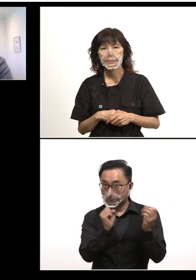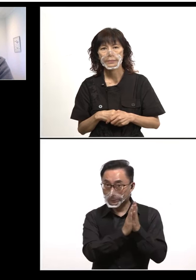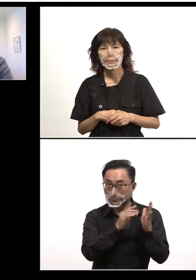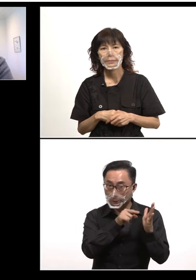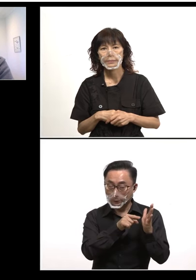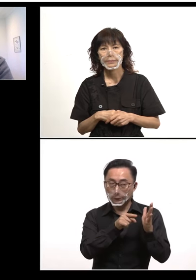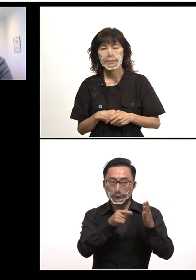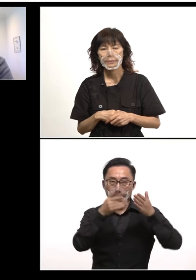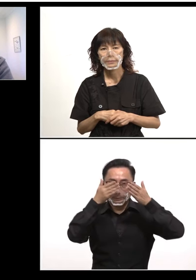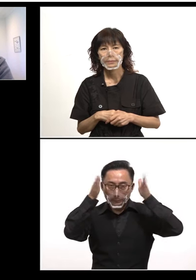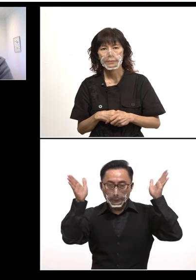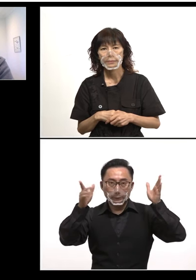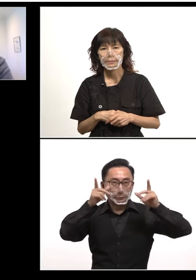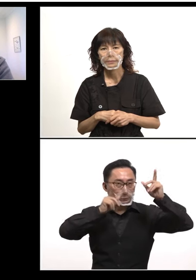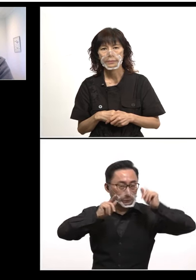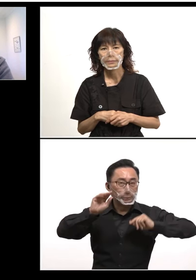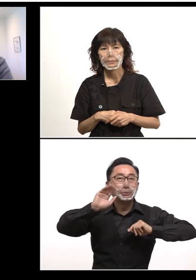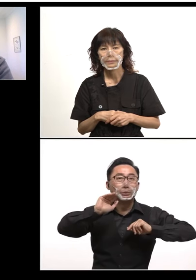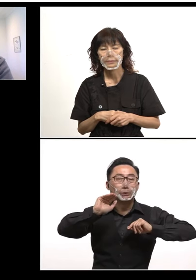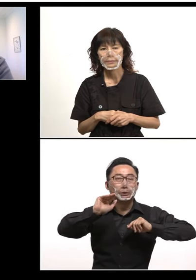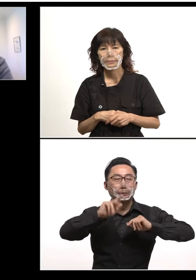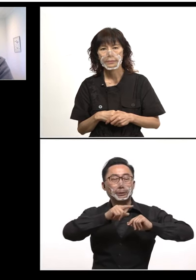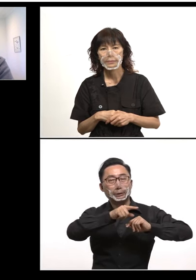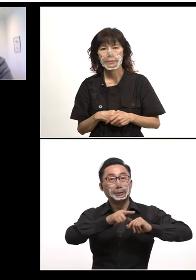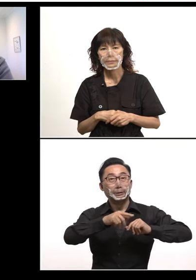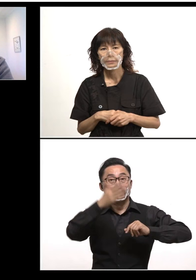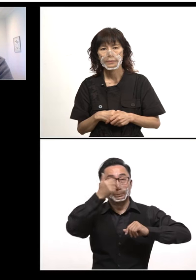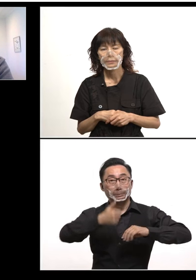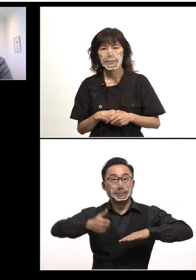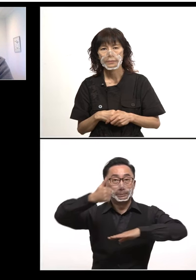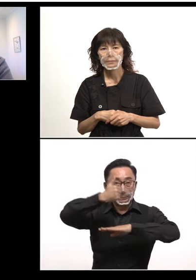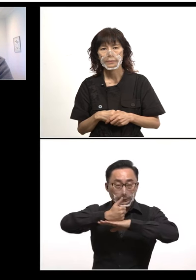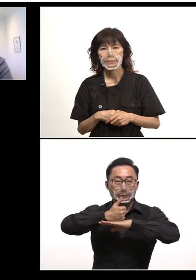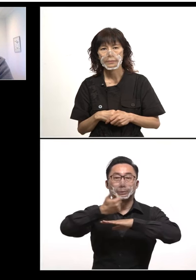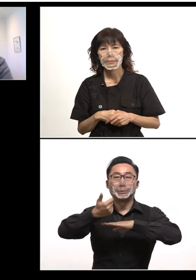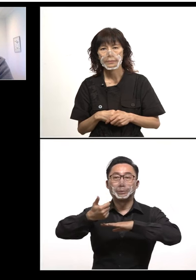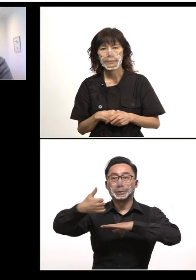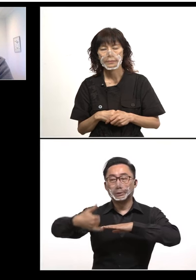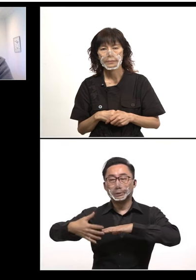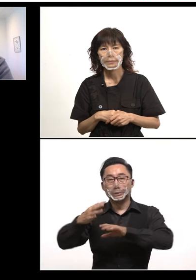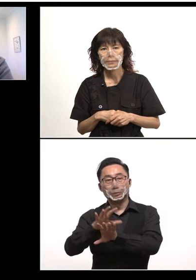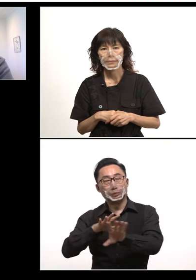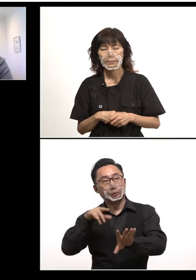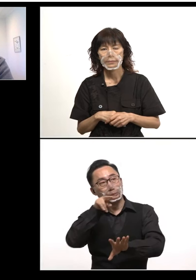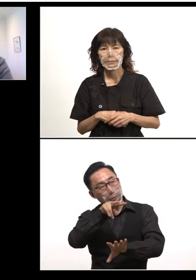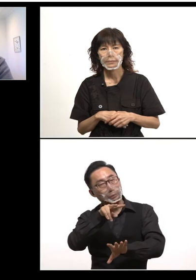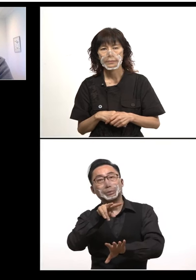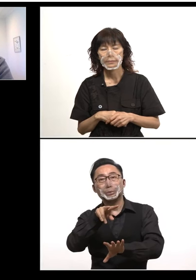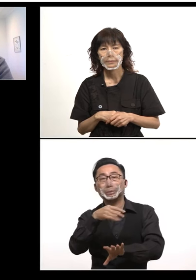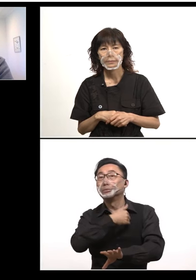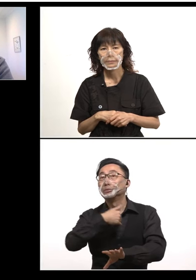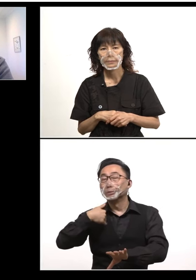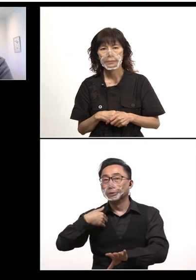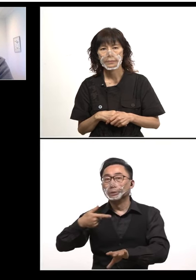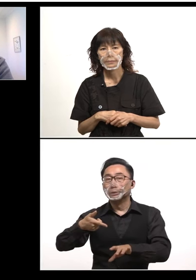多啲唔同嘅嘢啦。即係我覺得無論喺台上或者喺台下咧，我覺得都可以同普通嘅人打成一片。即係呢一